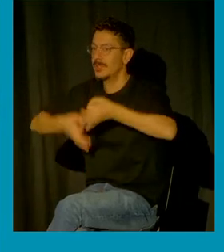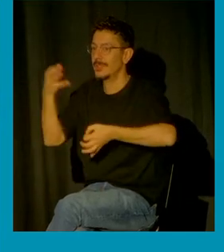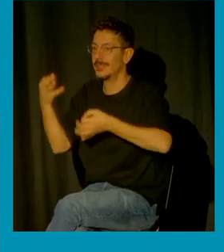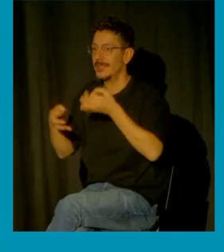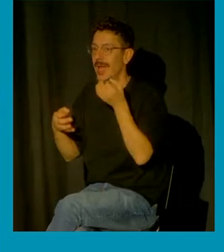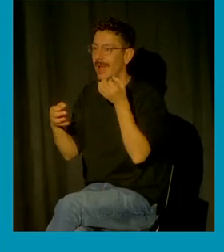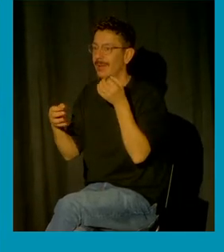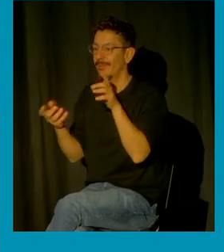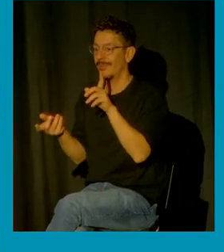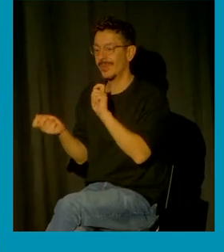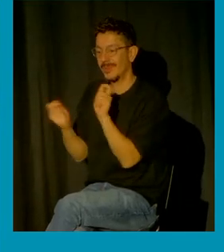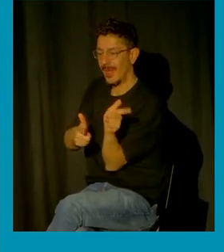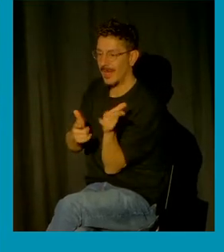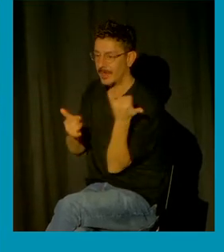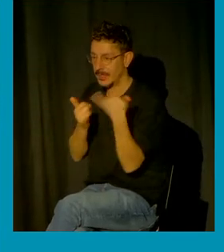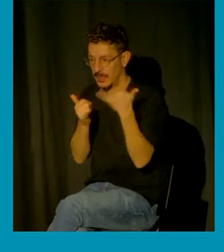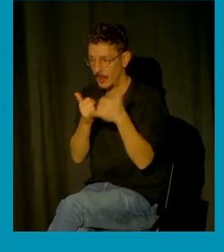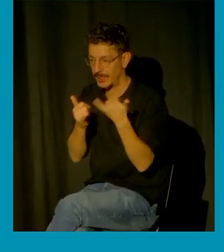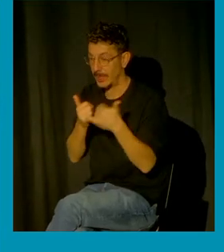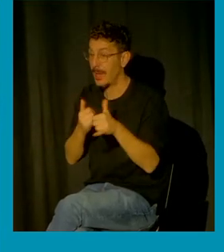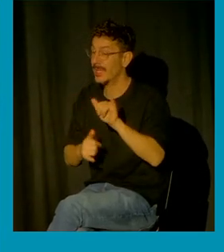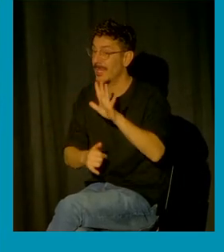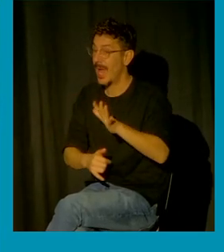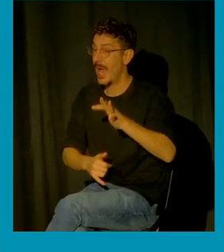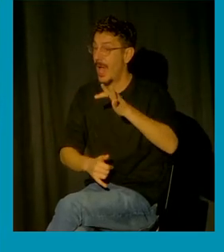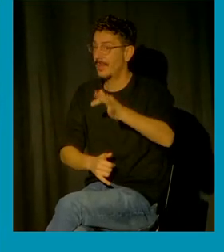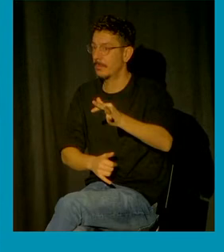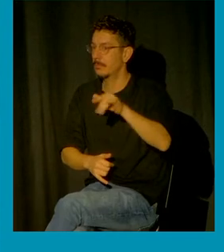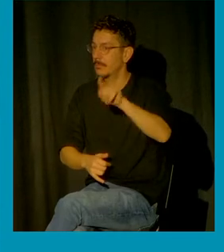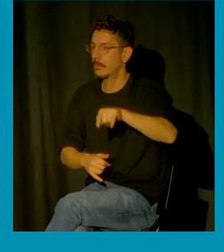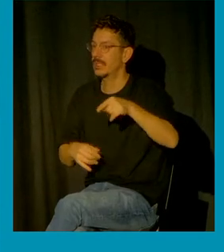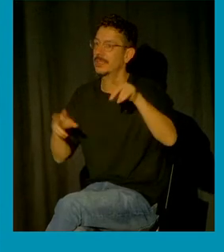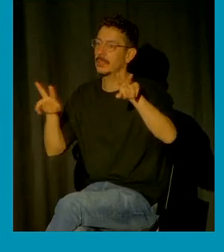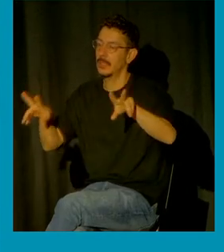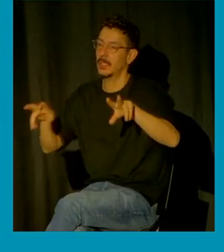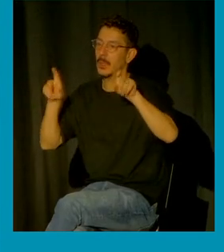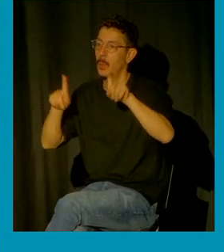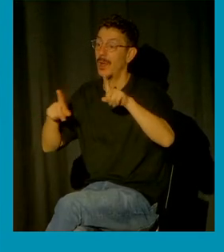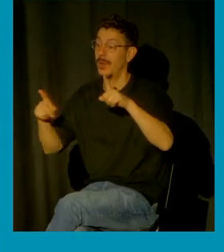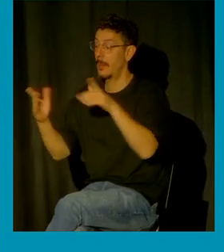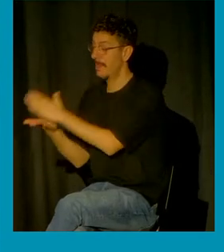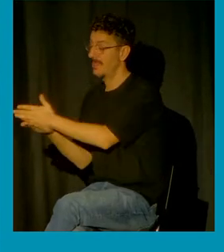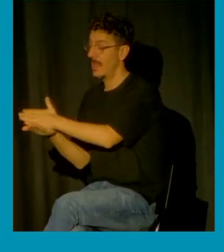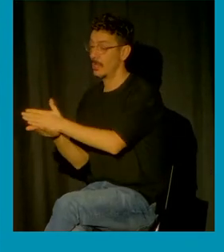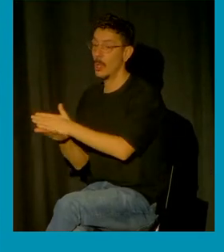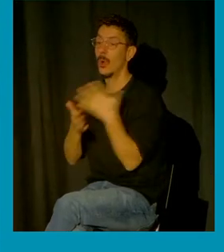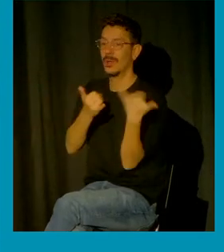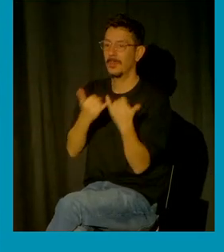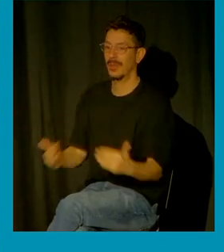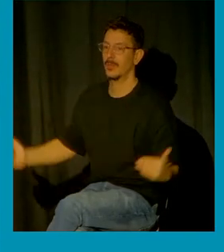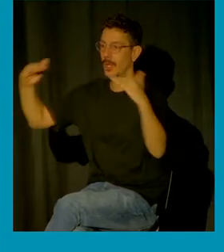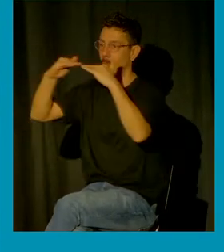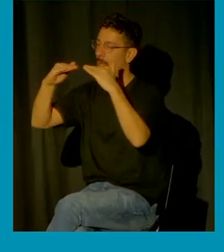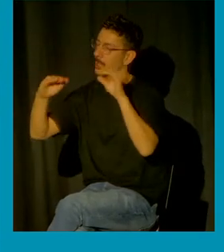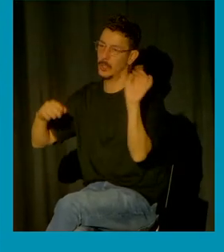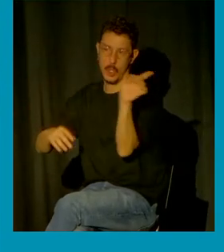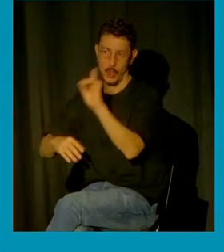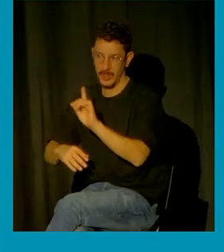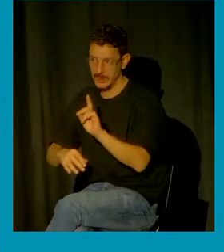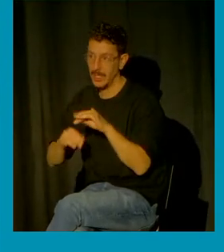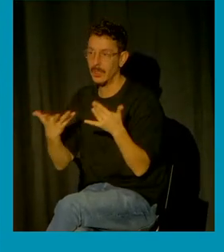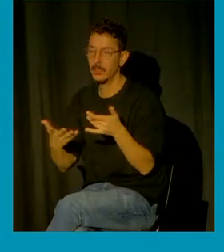que no sigui una equivalència a la mediació jo crec que seria pensar en una justícia restaurativa